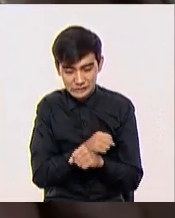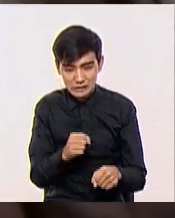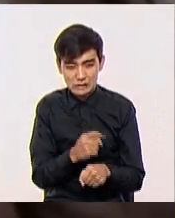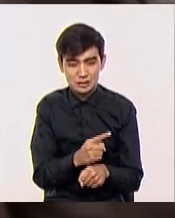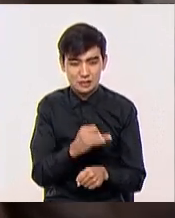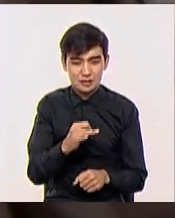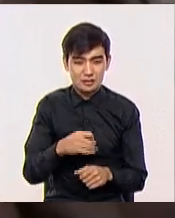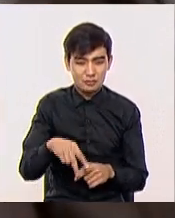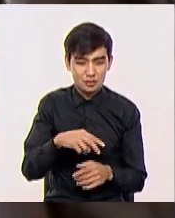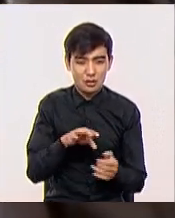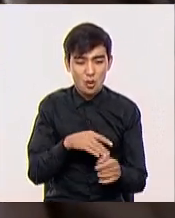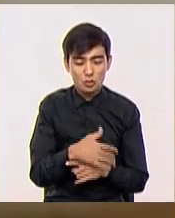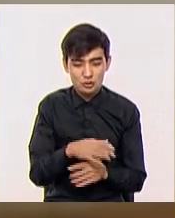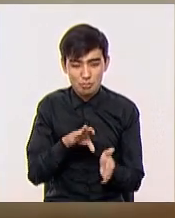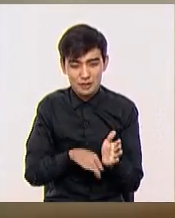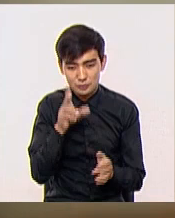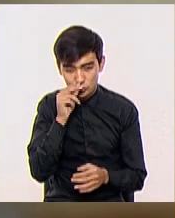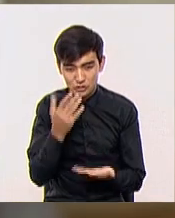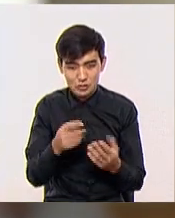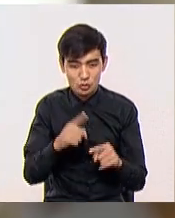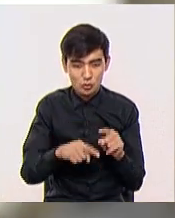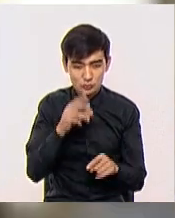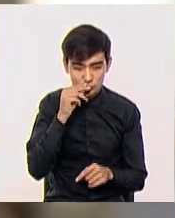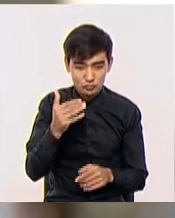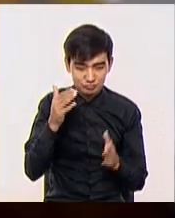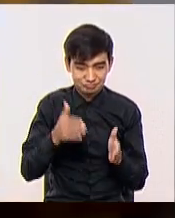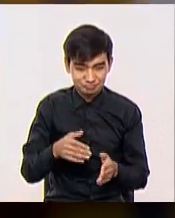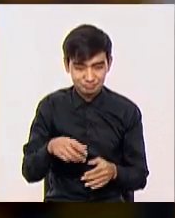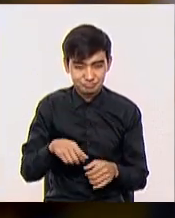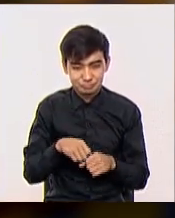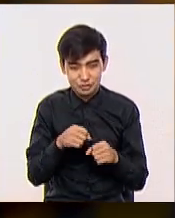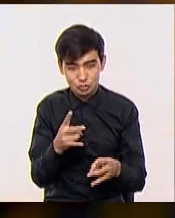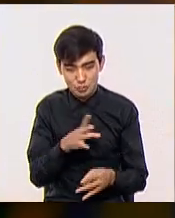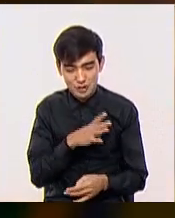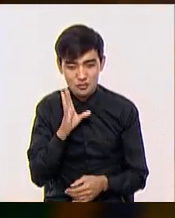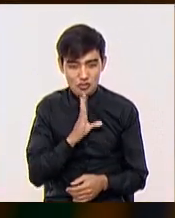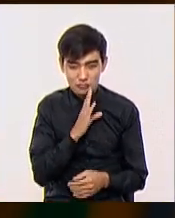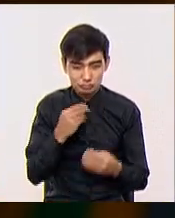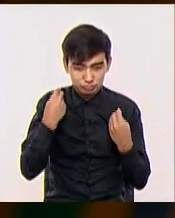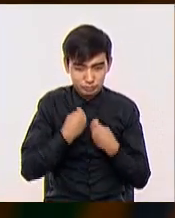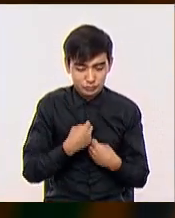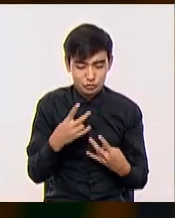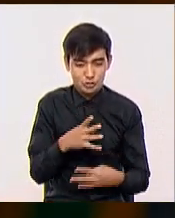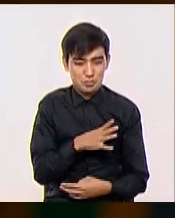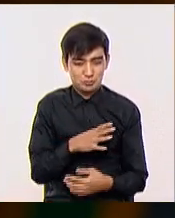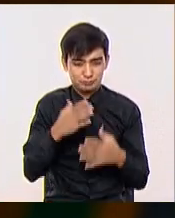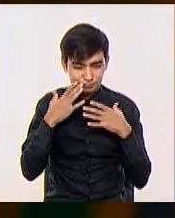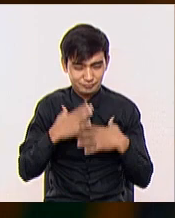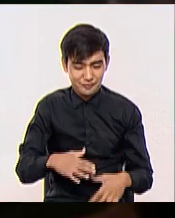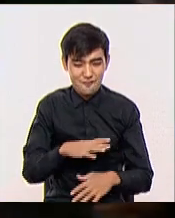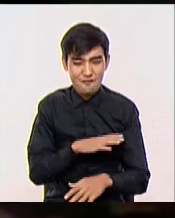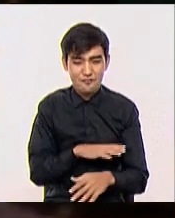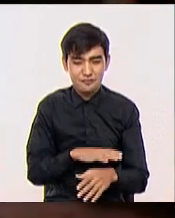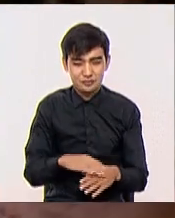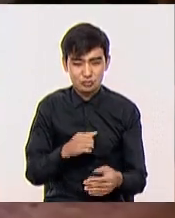выходить на улицу без сопровождения мужа или родственника мужского пола женщинам нужно было носить бурку одеяние покрывающие все тело